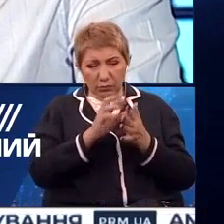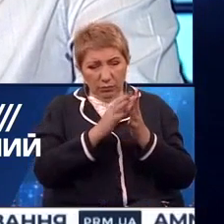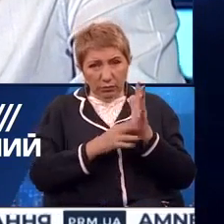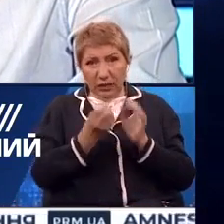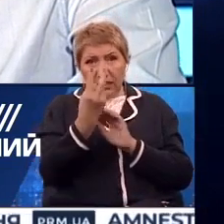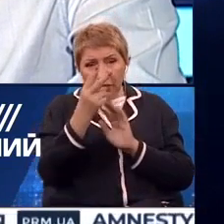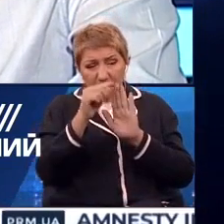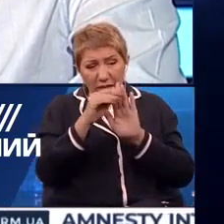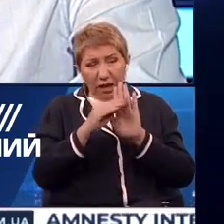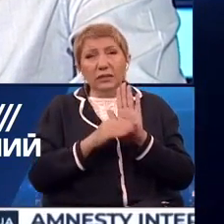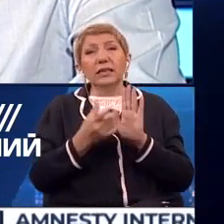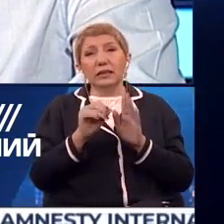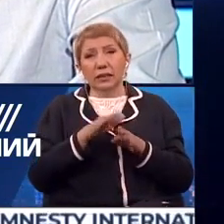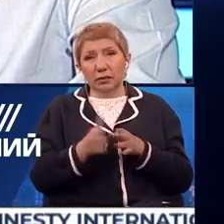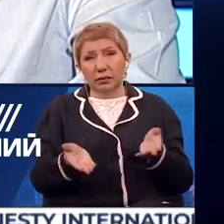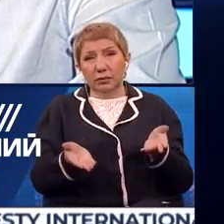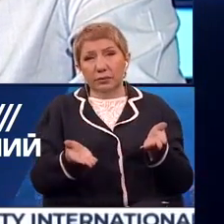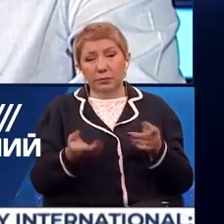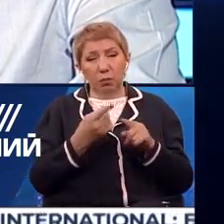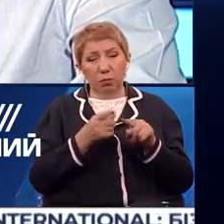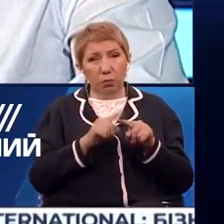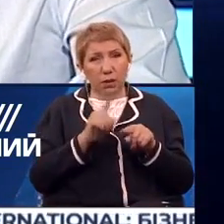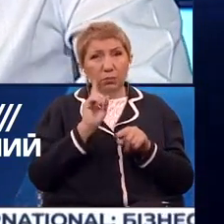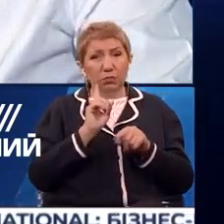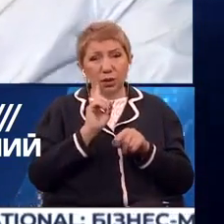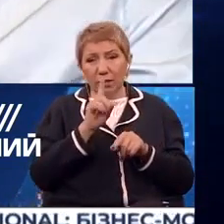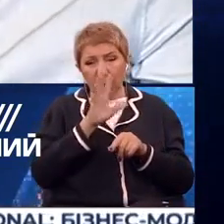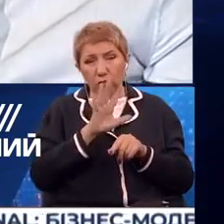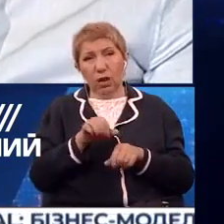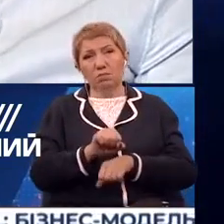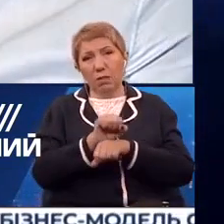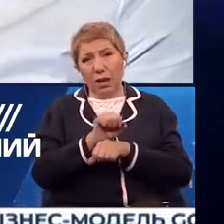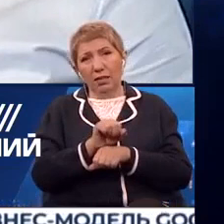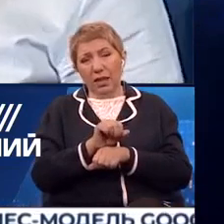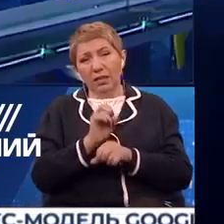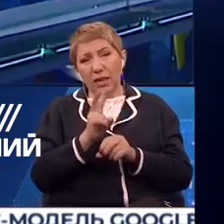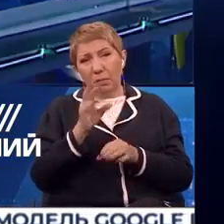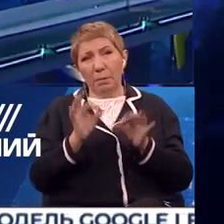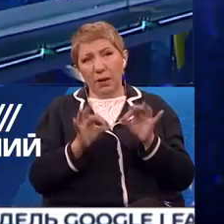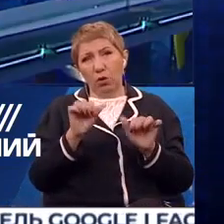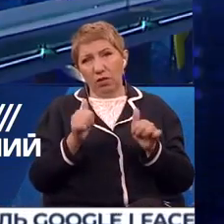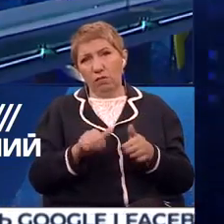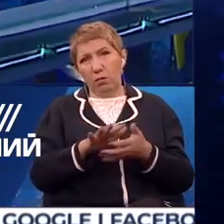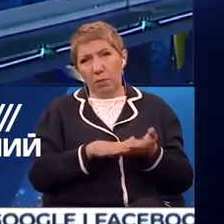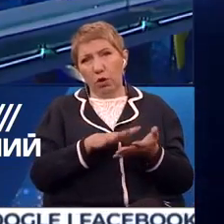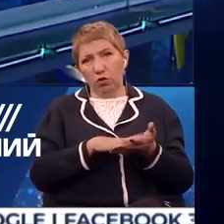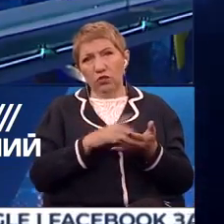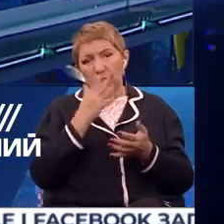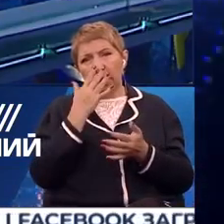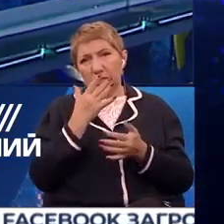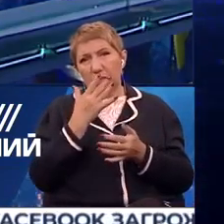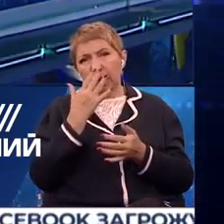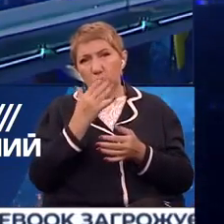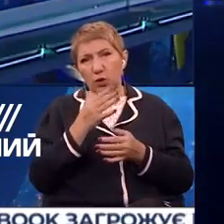про які потім забули. Тому поки цього не буде, Майдан, якби це природня форма продовження національної революції.